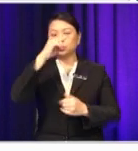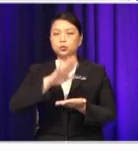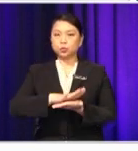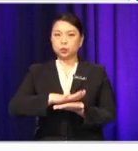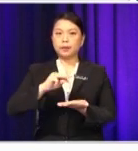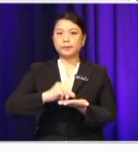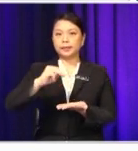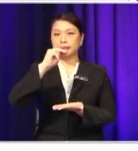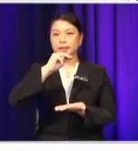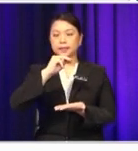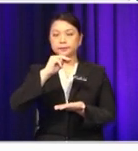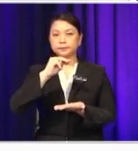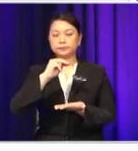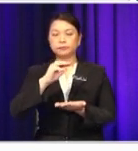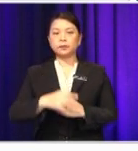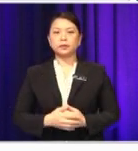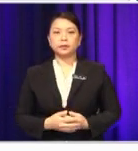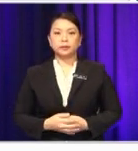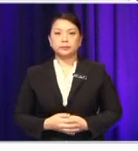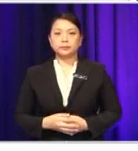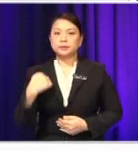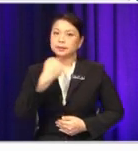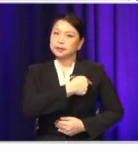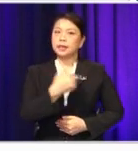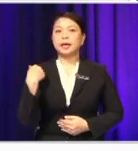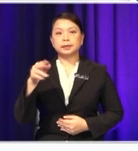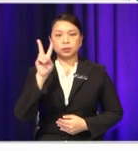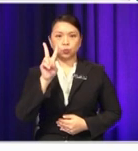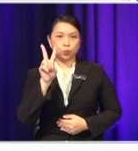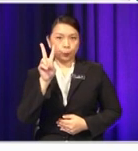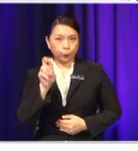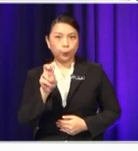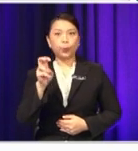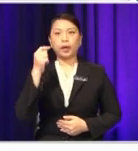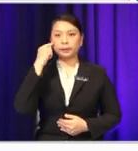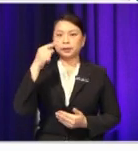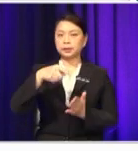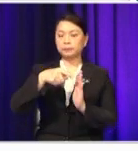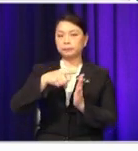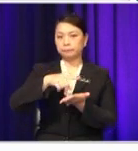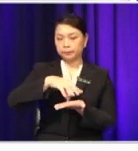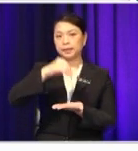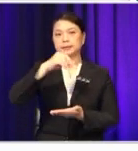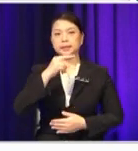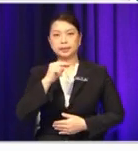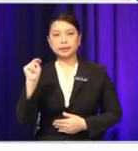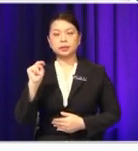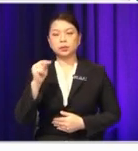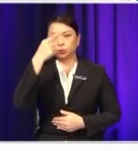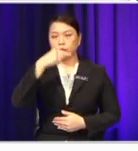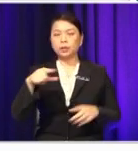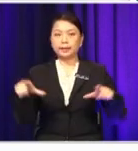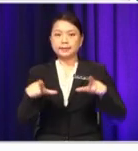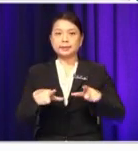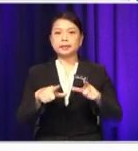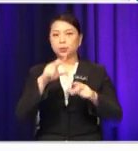menengah, bagi menengah rendah itu, kita ada 20 mata pelajaran yang akan kita laksanakan untuk ujian